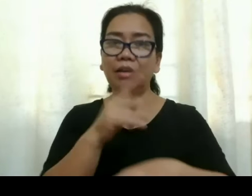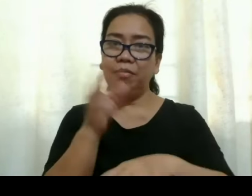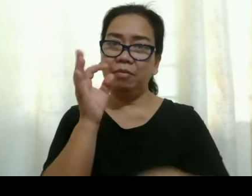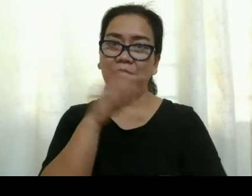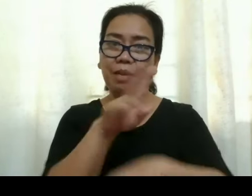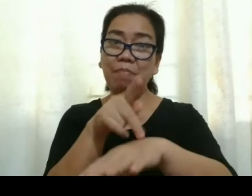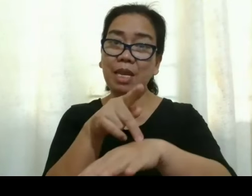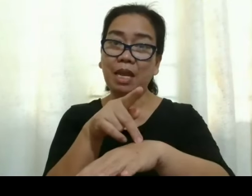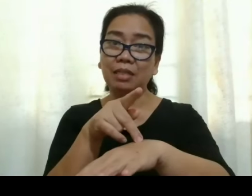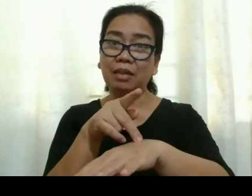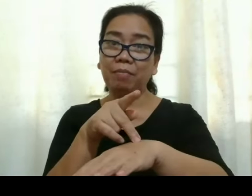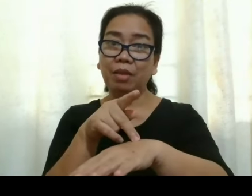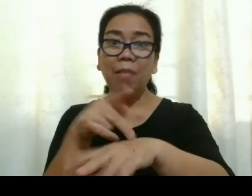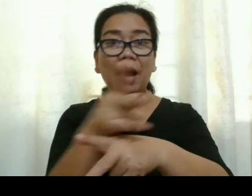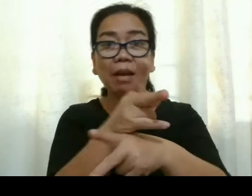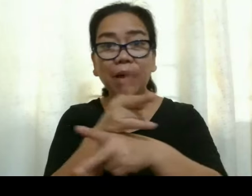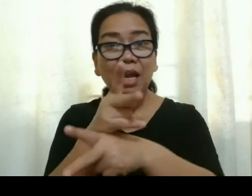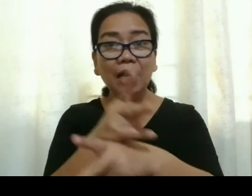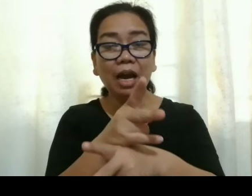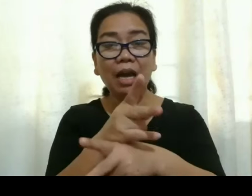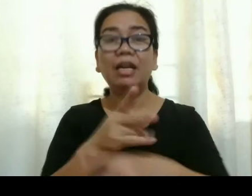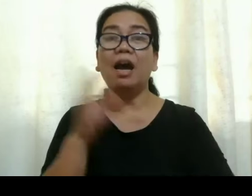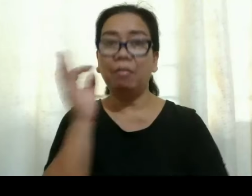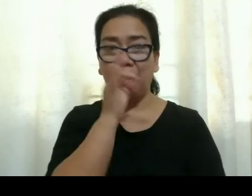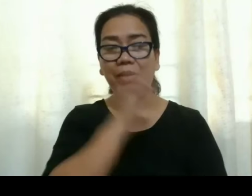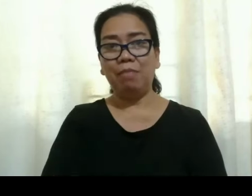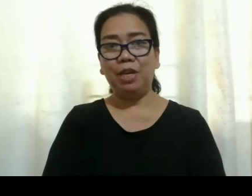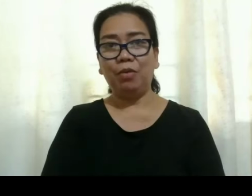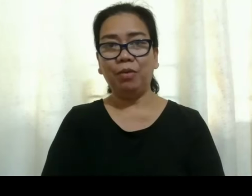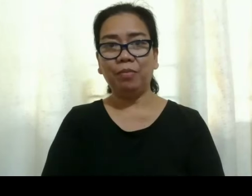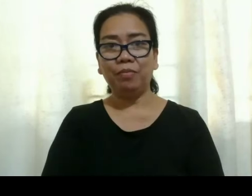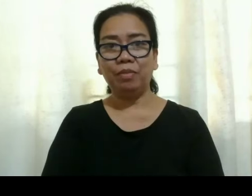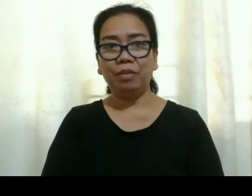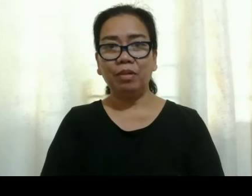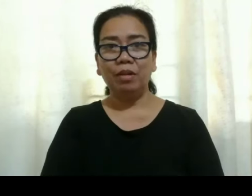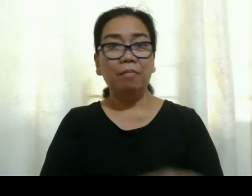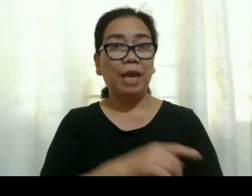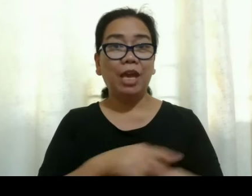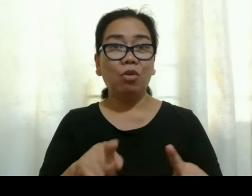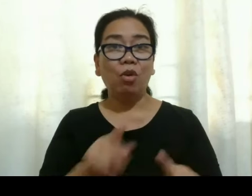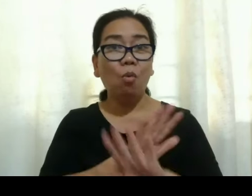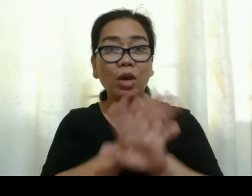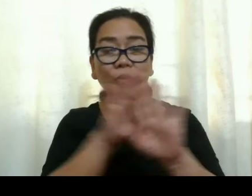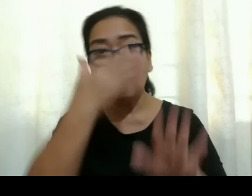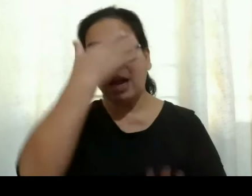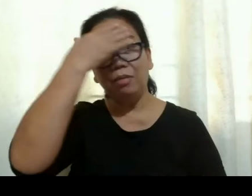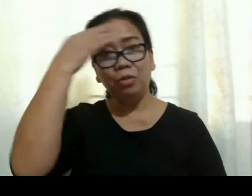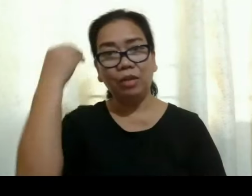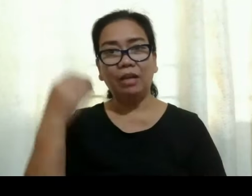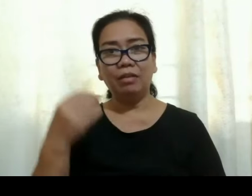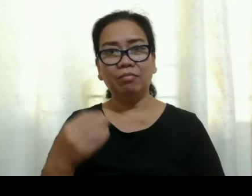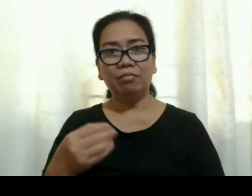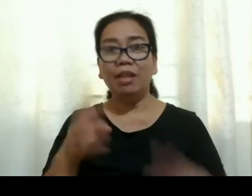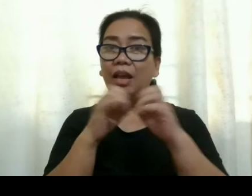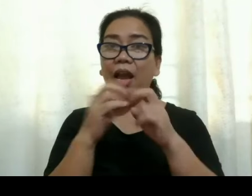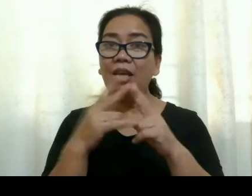ang Pilipinas, para pangalagaan ang mga Pilipino. Pero huwag niyong